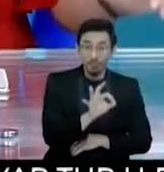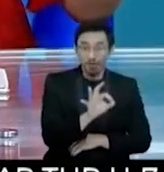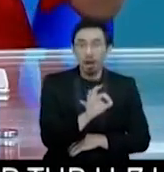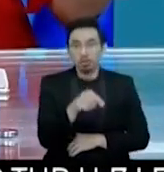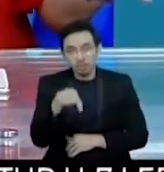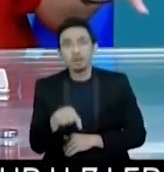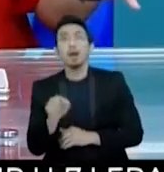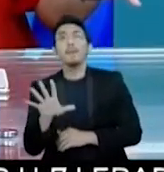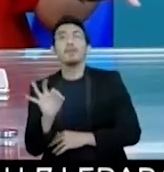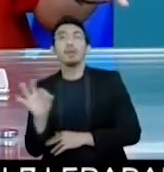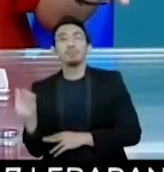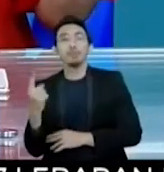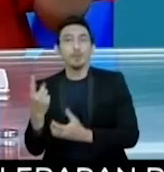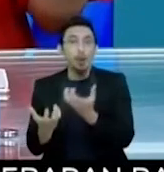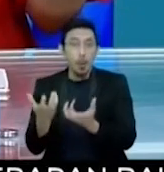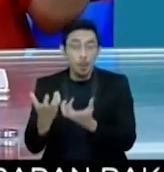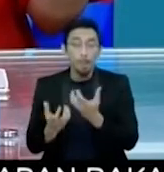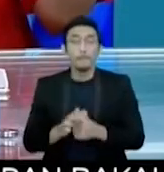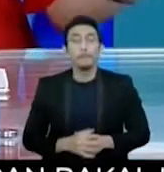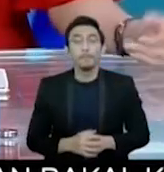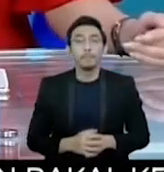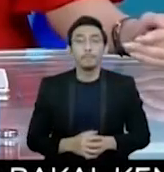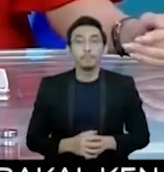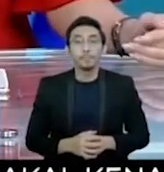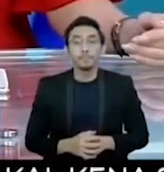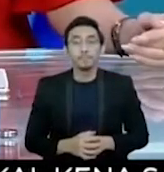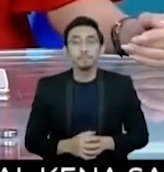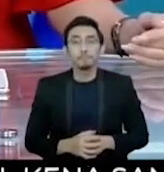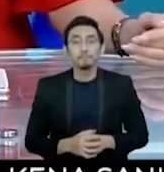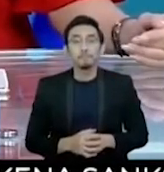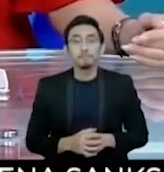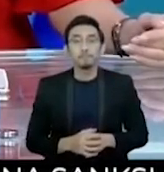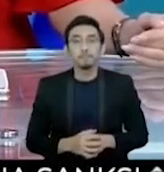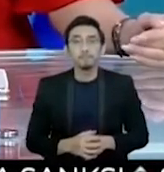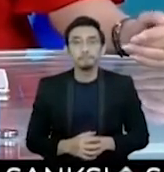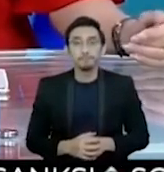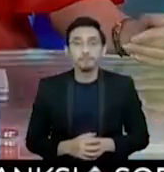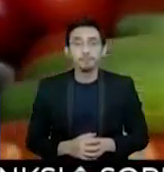melonjak dari Rp30.000 menjadi Rp50.000 per kilogram.